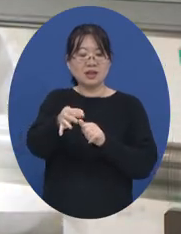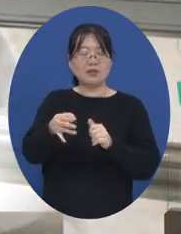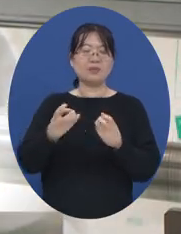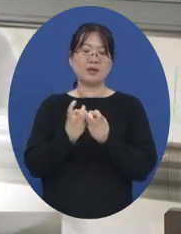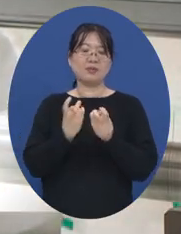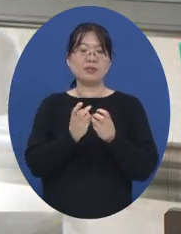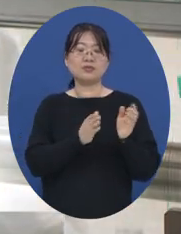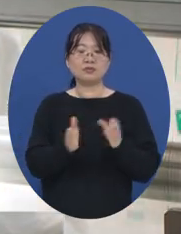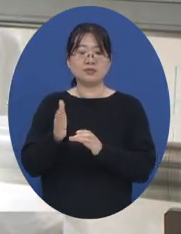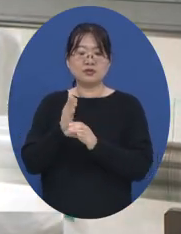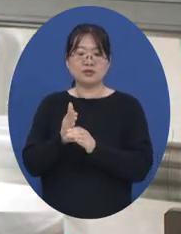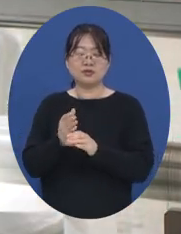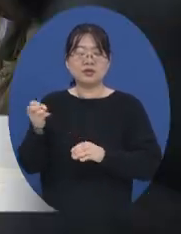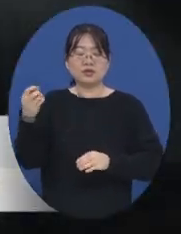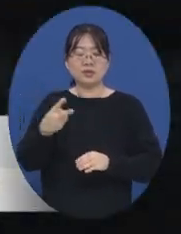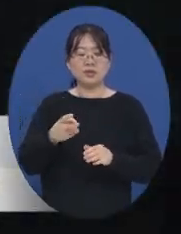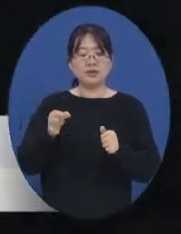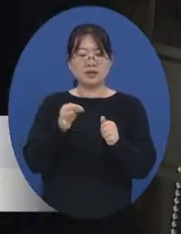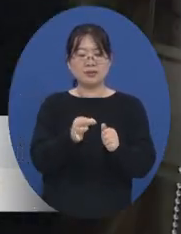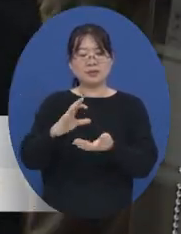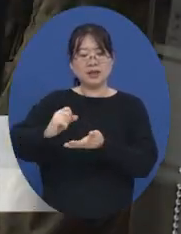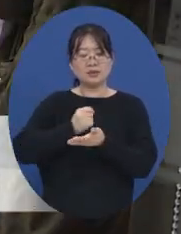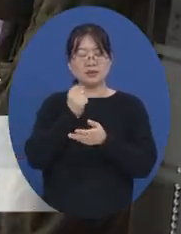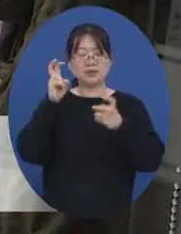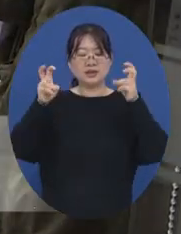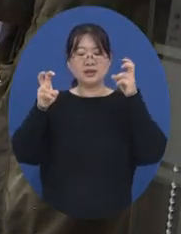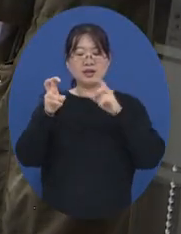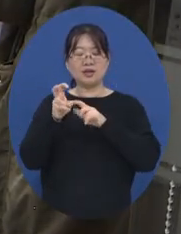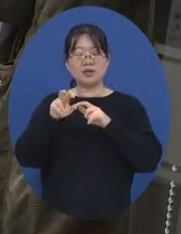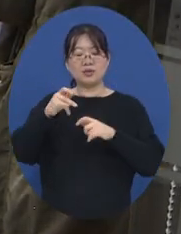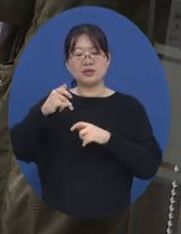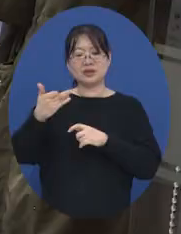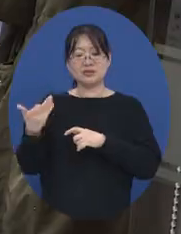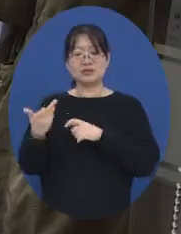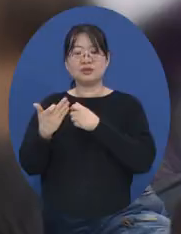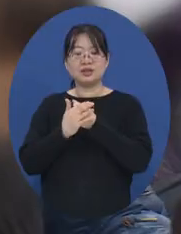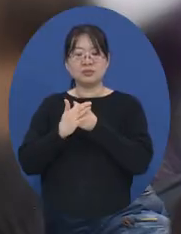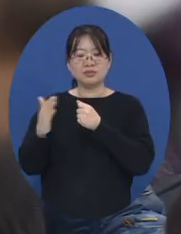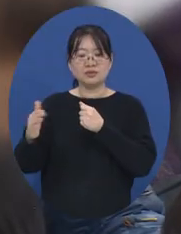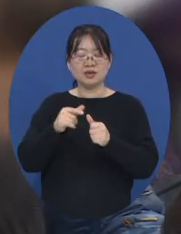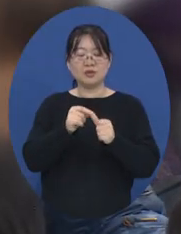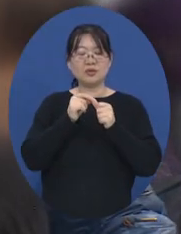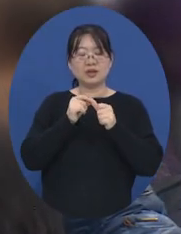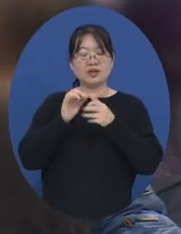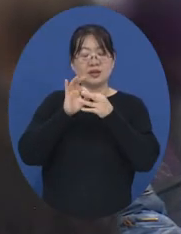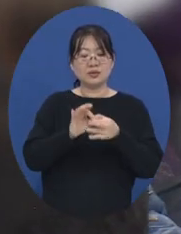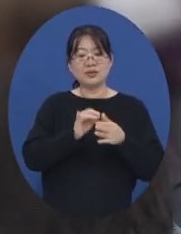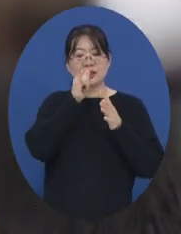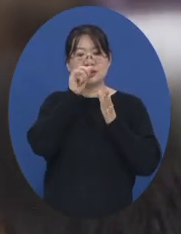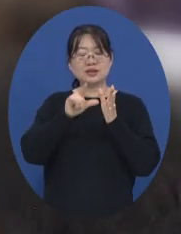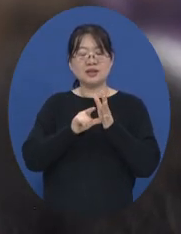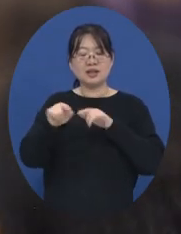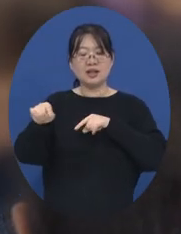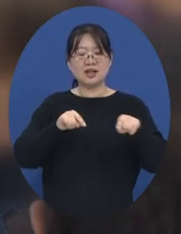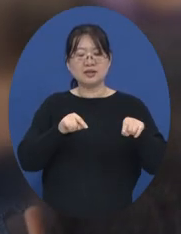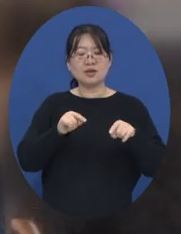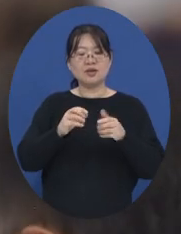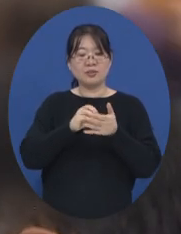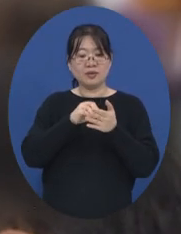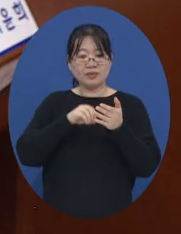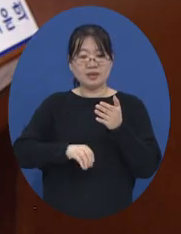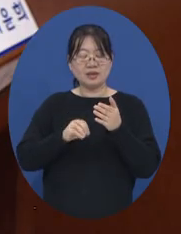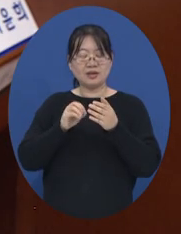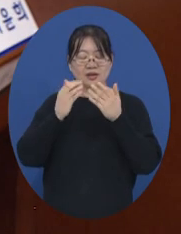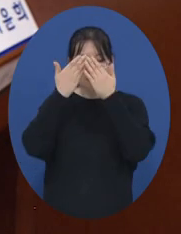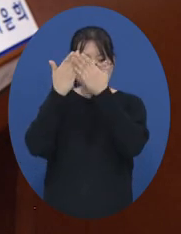방침입니다 또 지원금에 받고 있는 기업이 1 코로나 1구 로 인해 고용유지 조치를 할 경우 행정조치를 면제하고